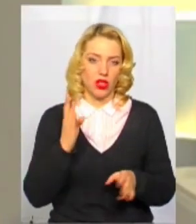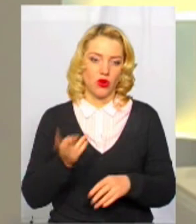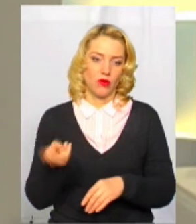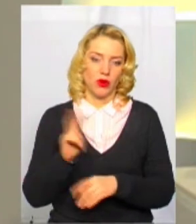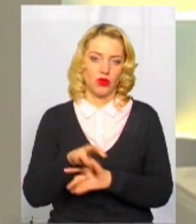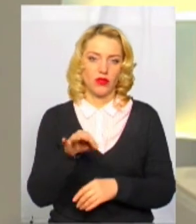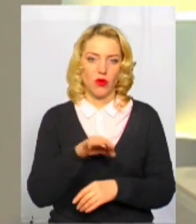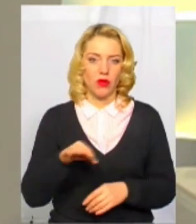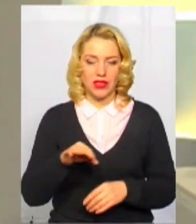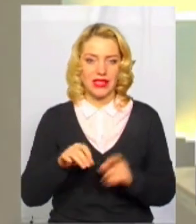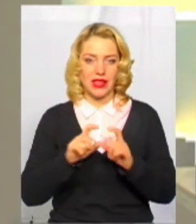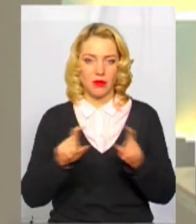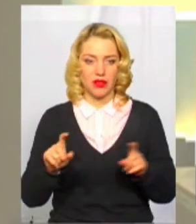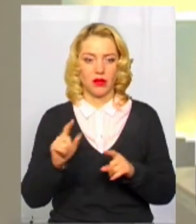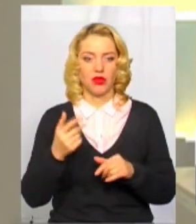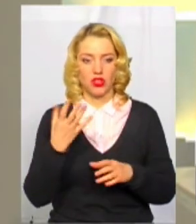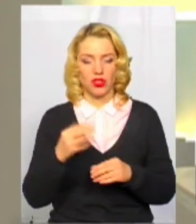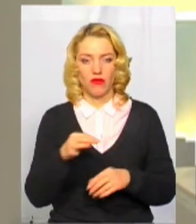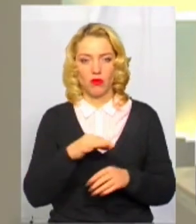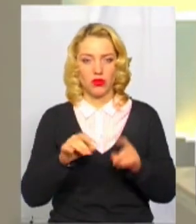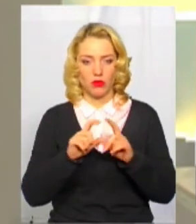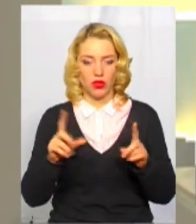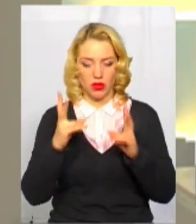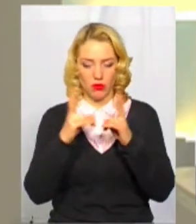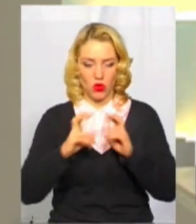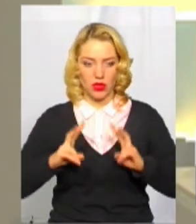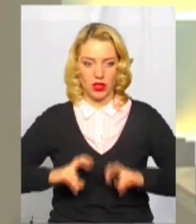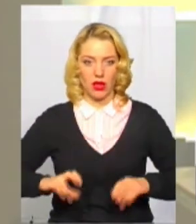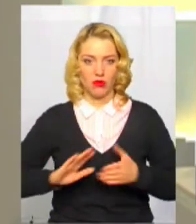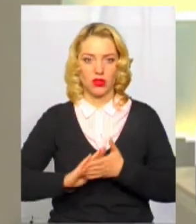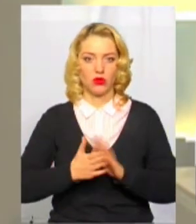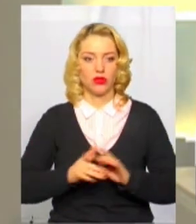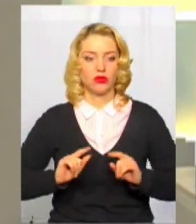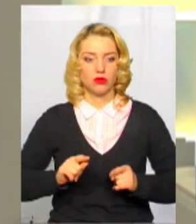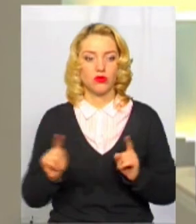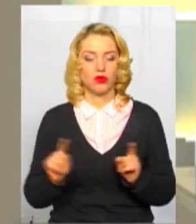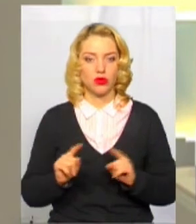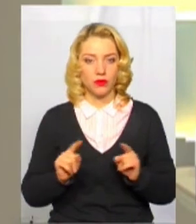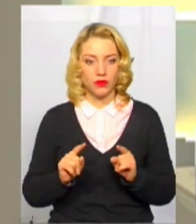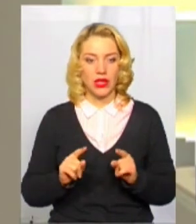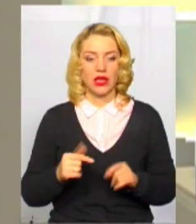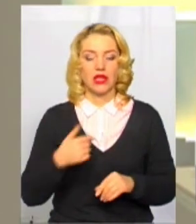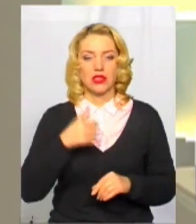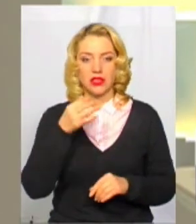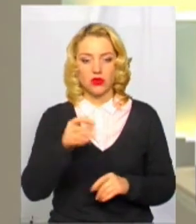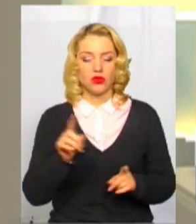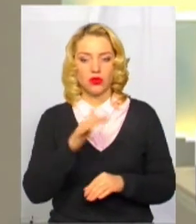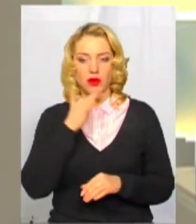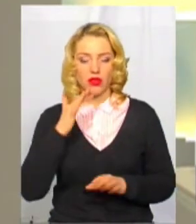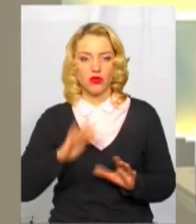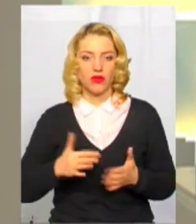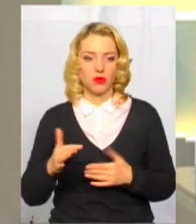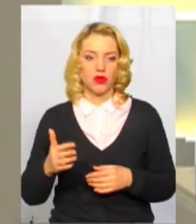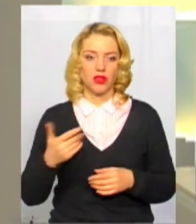обласний департамент. Ми тоді ще в обласному департаменті розглядаємо ситуацію. Тому що, ну, я скажу, дуже багато